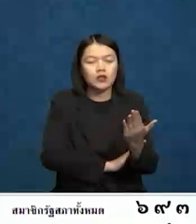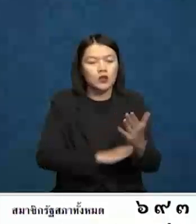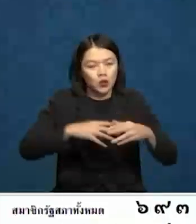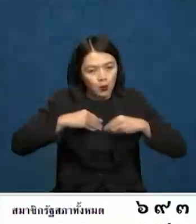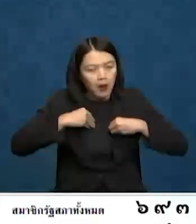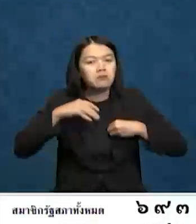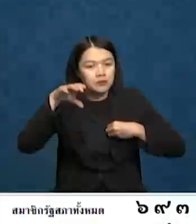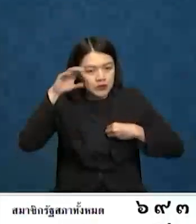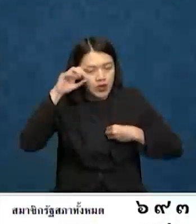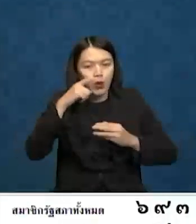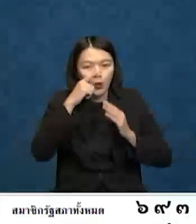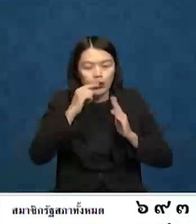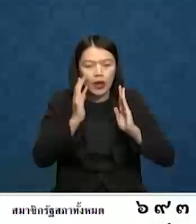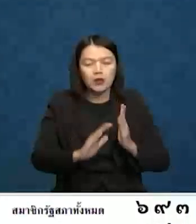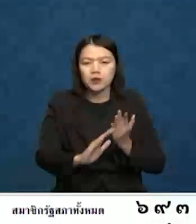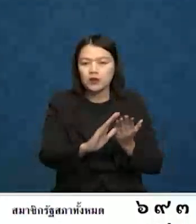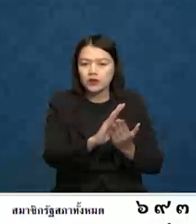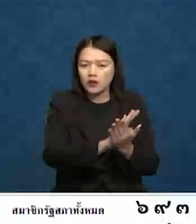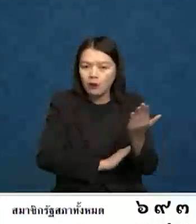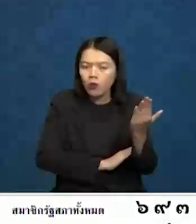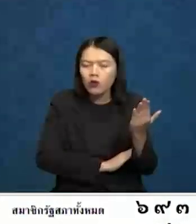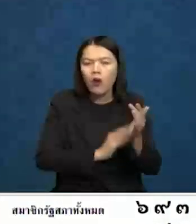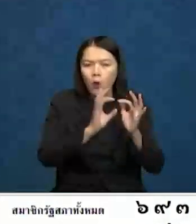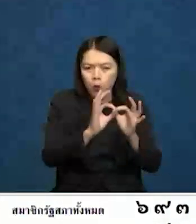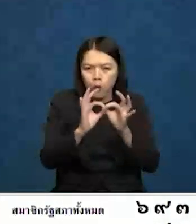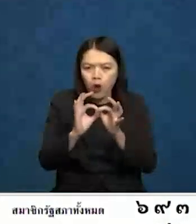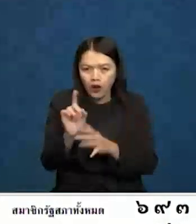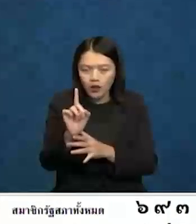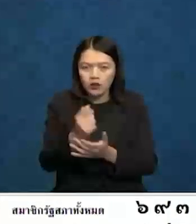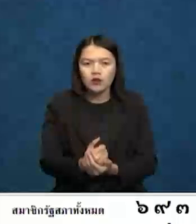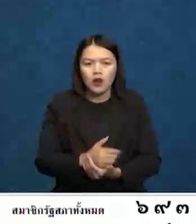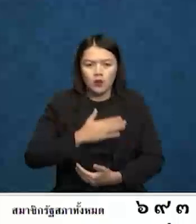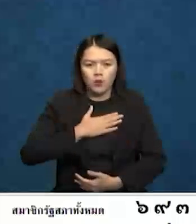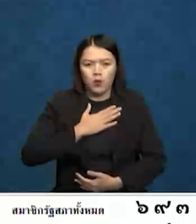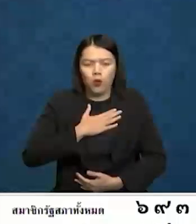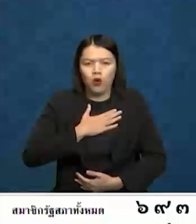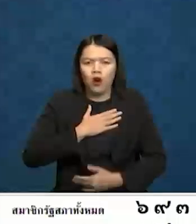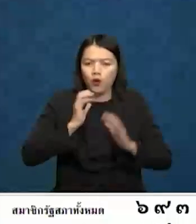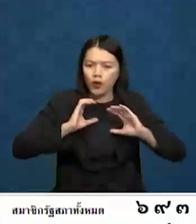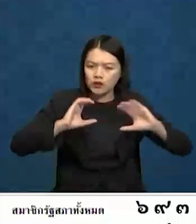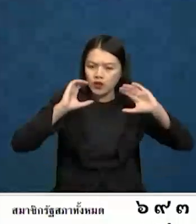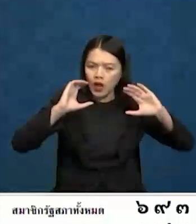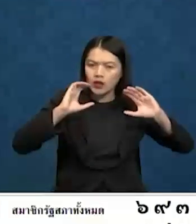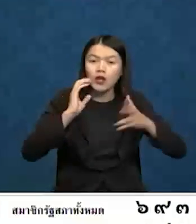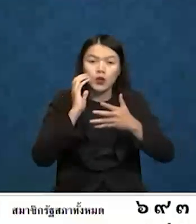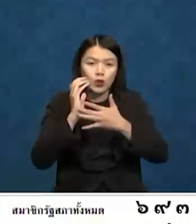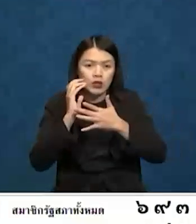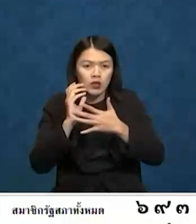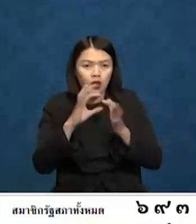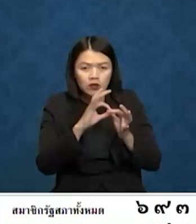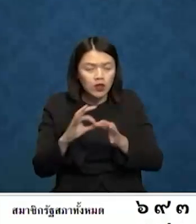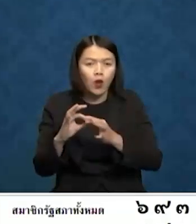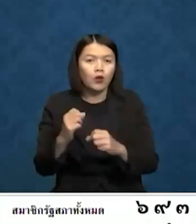างไรล่ะครับคนไทยทั้งชาติเนี่ยมีความกังวลว่าเราจะเปลี่ยนผ่านราชการสู่ดิจิตอลได้อย่าง